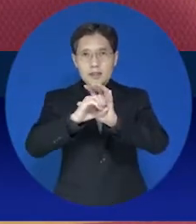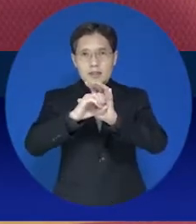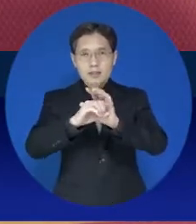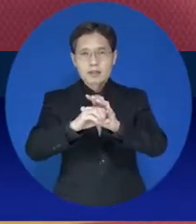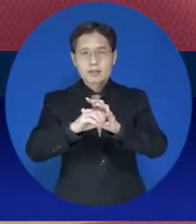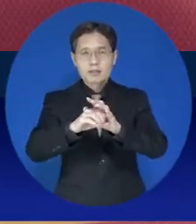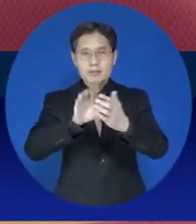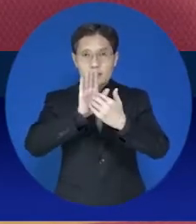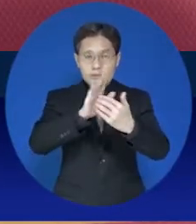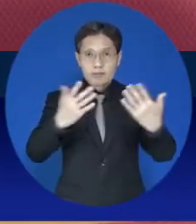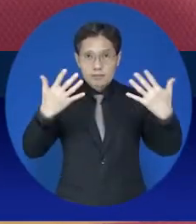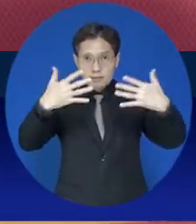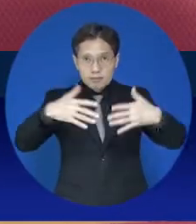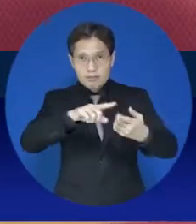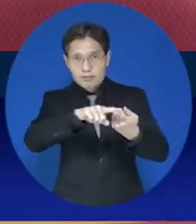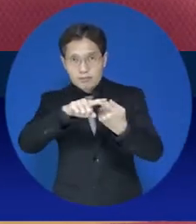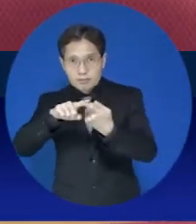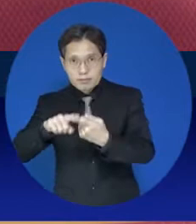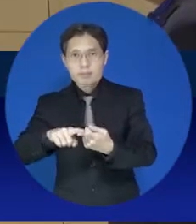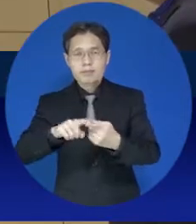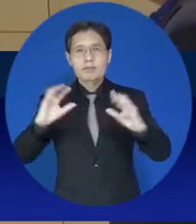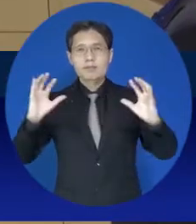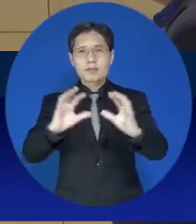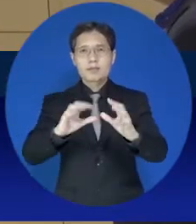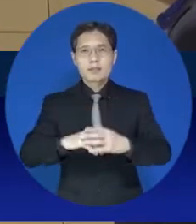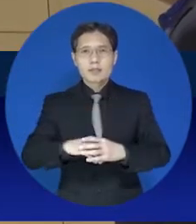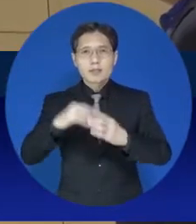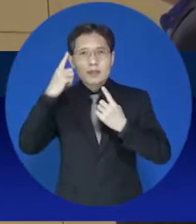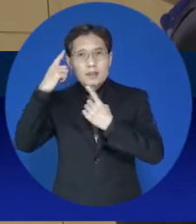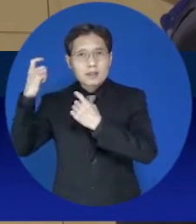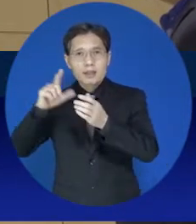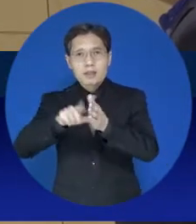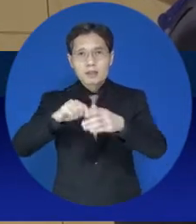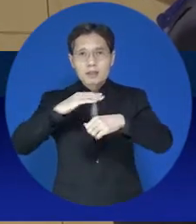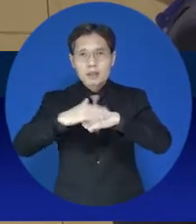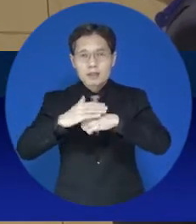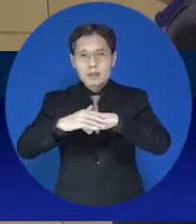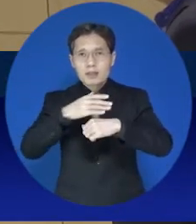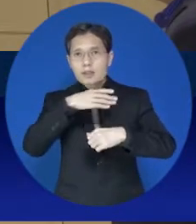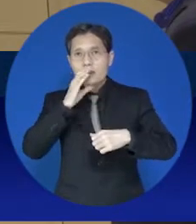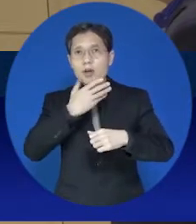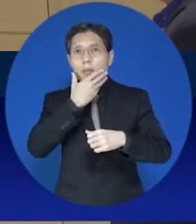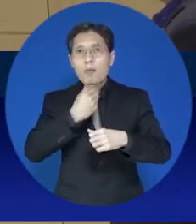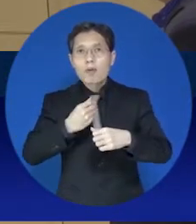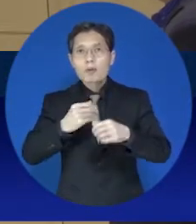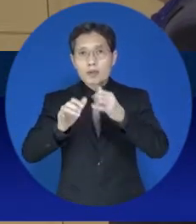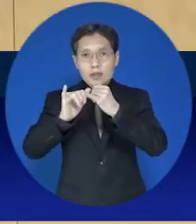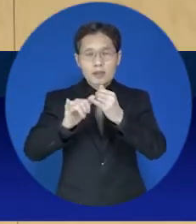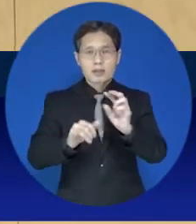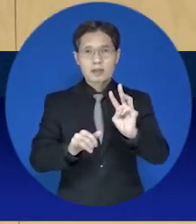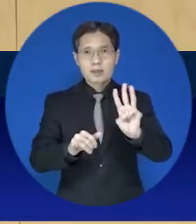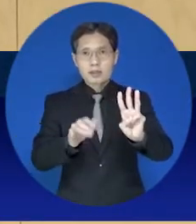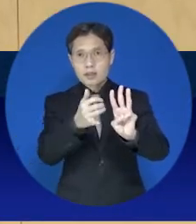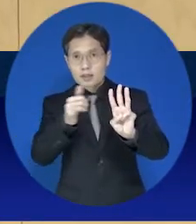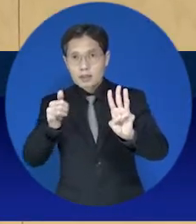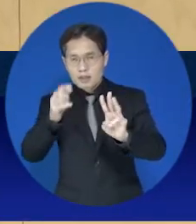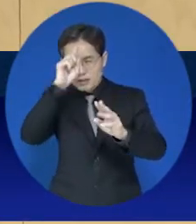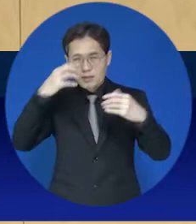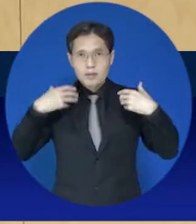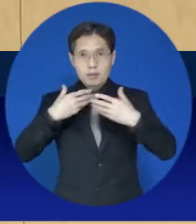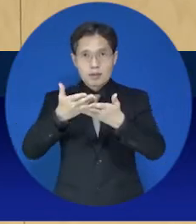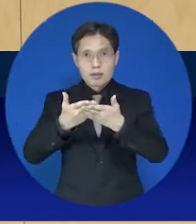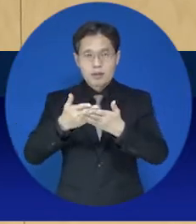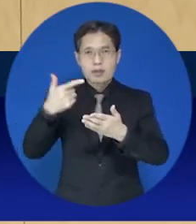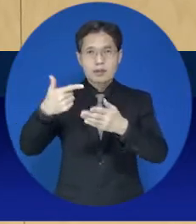방역 수칙 을 준수하며 진행되었습니다 기념식에서는 대구광역시 노인복지 대상 3명과 정부 부상